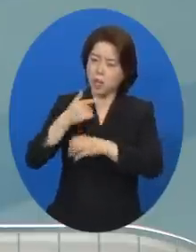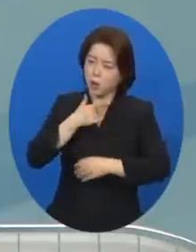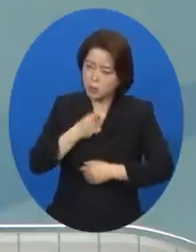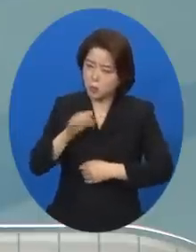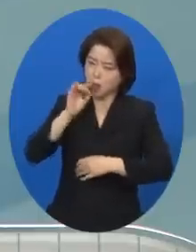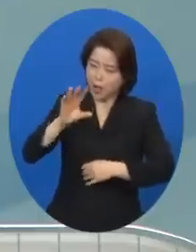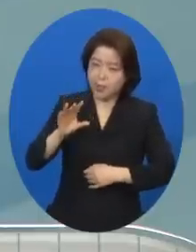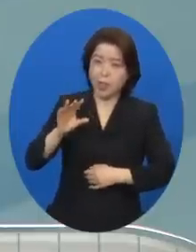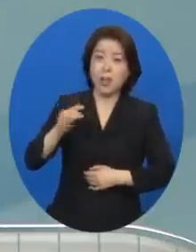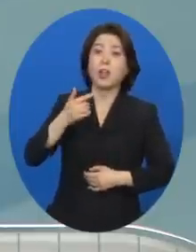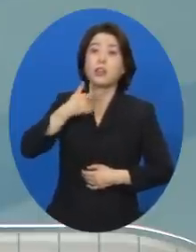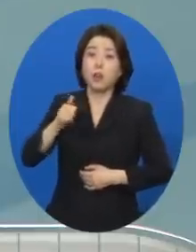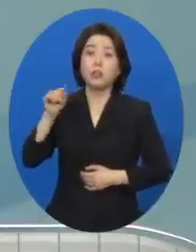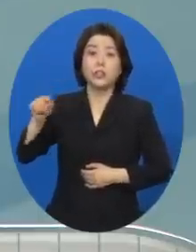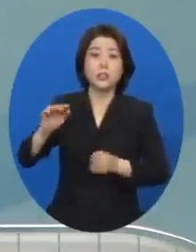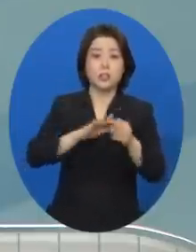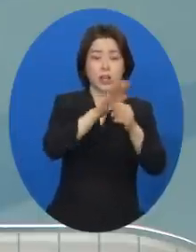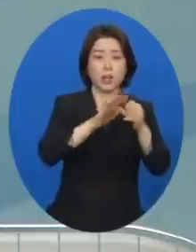사랑이 안됩니다